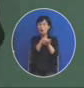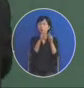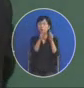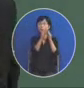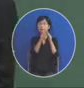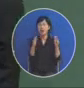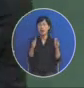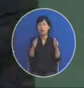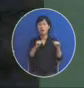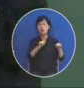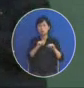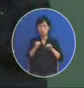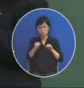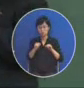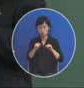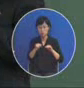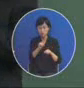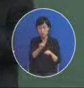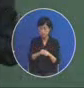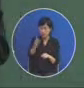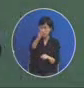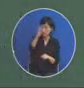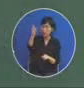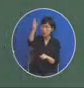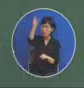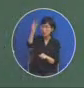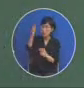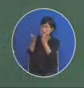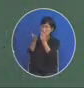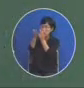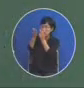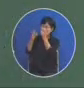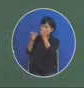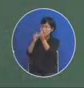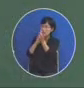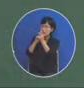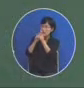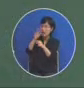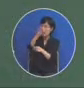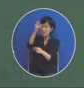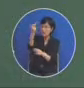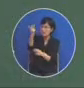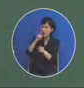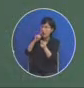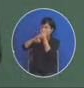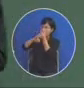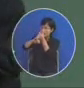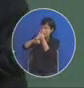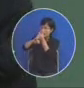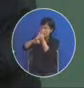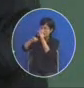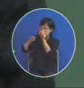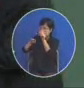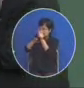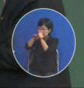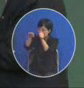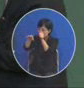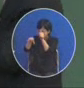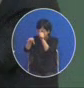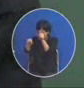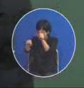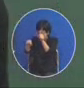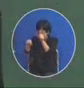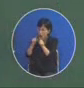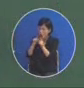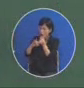of Moses. 이따 그림자만 본대요. 갈보리산 언약 그림자만 붙잡았는데 하나님 역사 일으키세요. They only held onto a shadow of it. Yet when